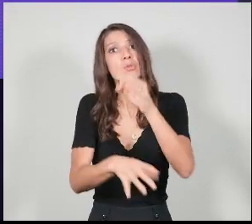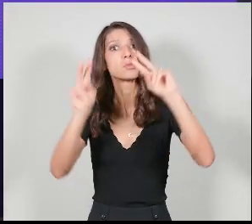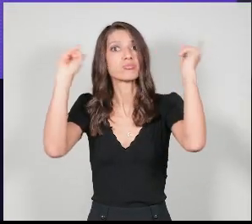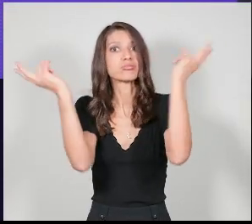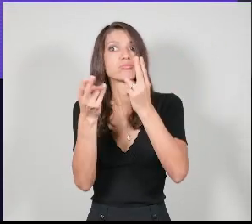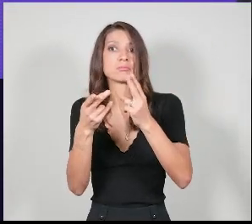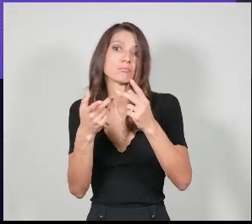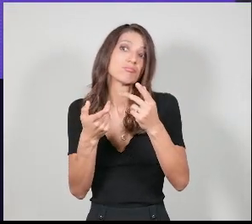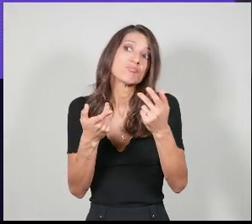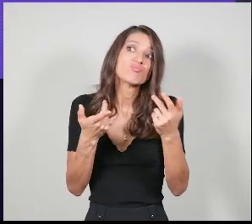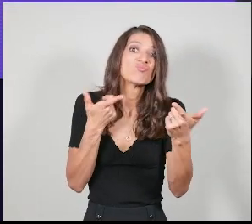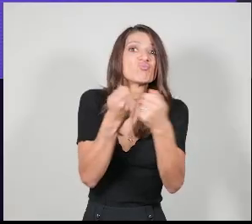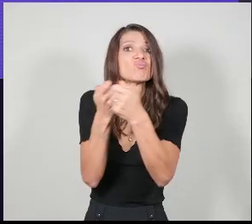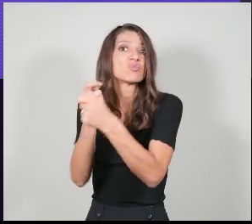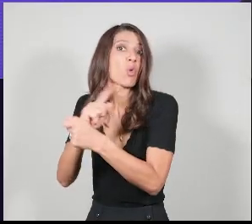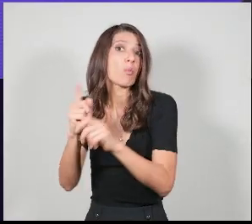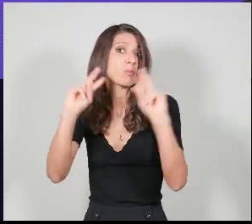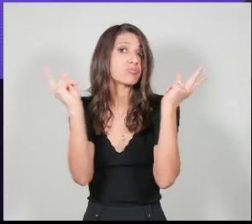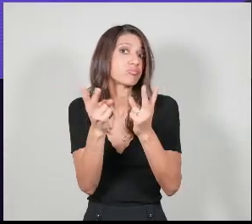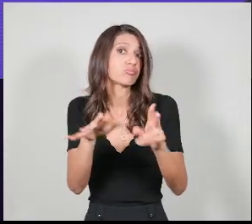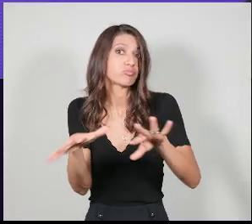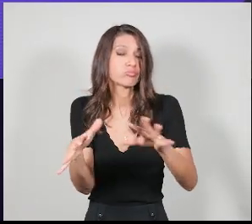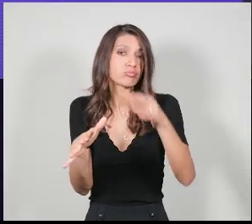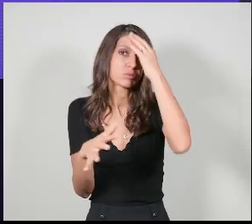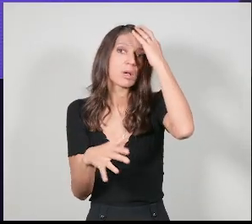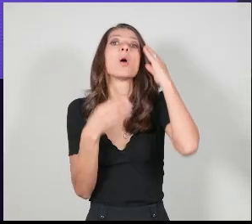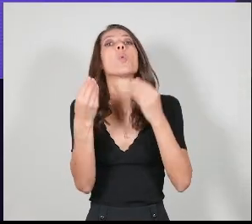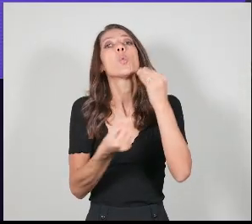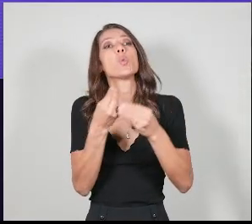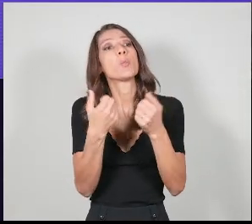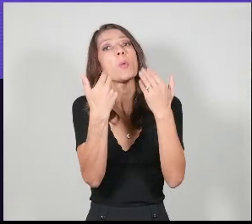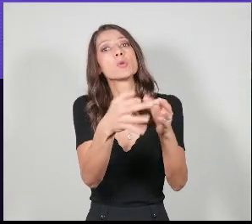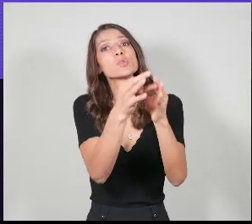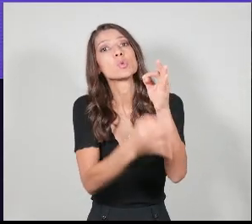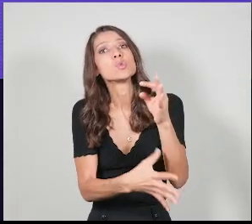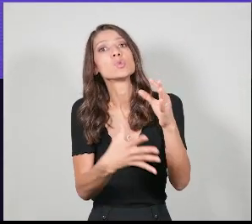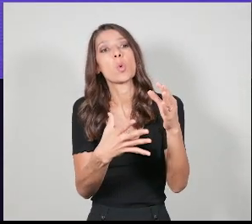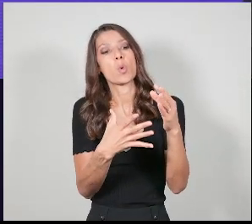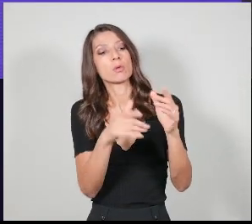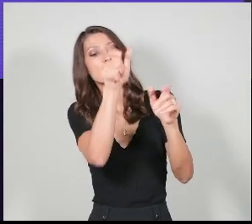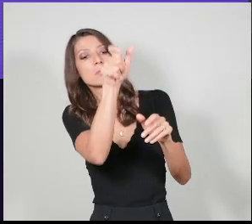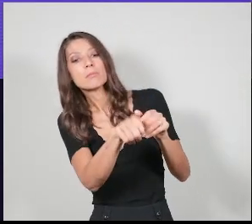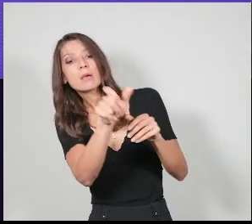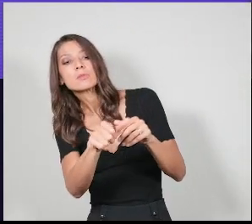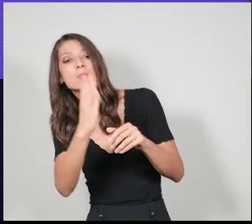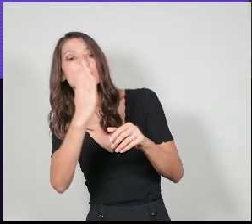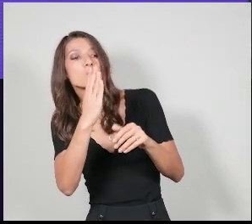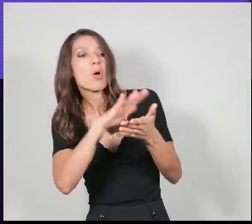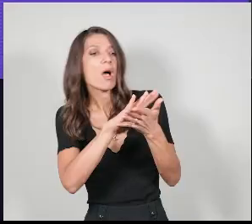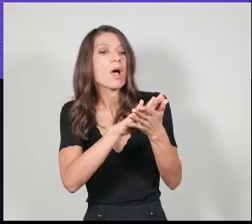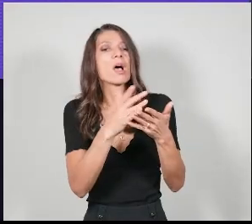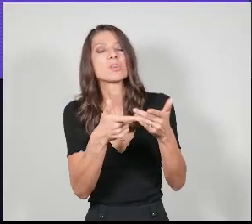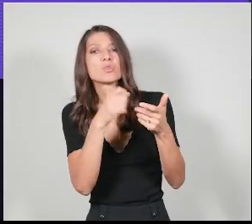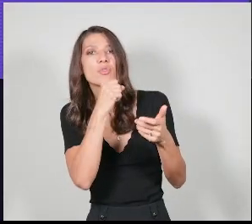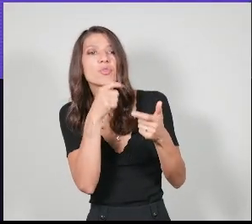plus adéquate, la plus juste possible. Et ça amène à des métiers, par exemple, qui sont structurés autour de la notion d'âge. Puisque, par